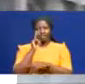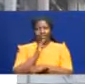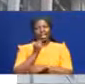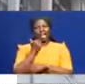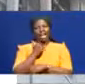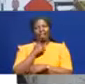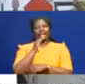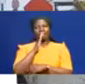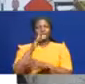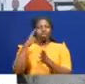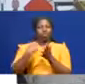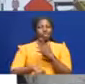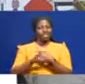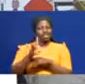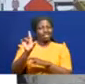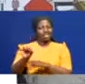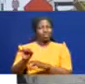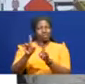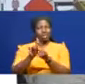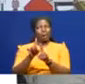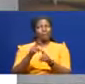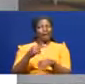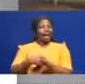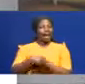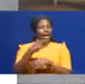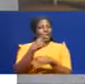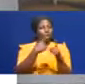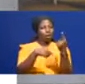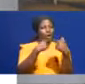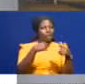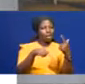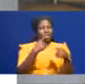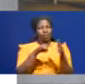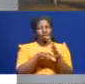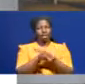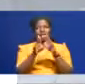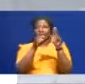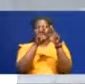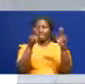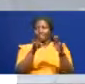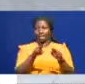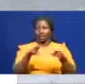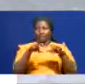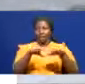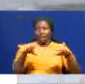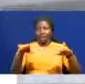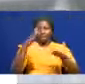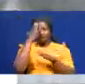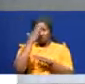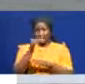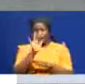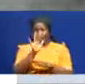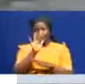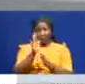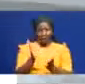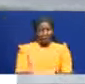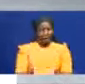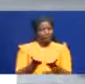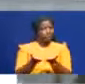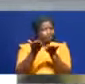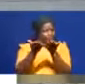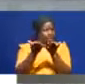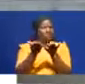nafuu na za ushindani zaidi katika soko la kimataifa kutokana na kuimarishwa kwa kiwango